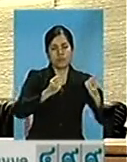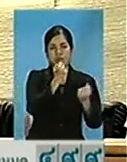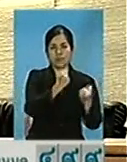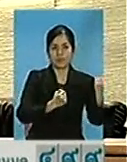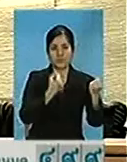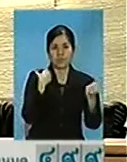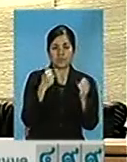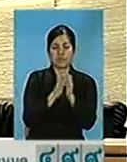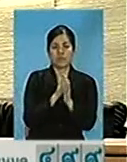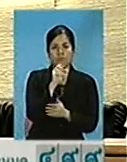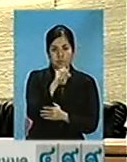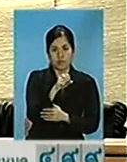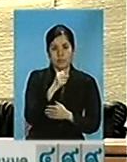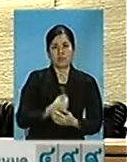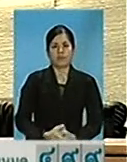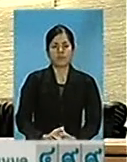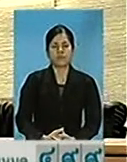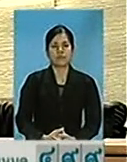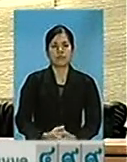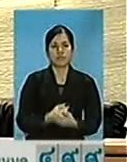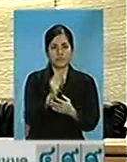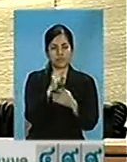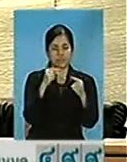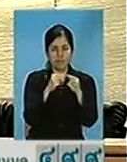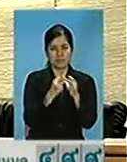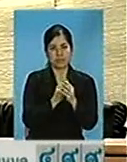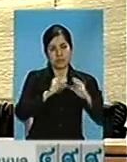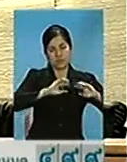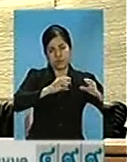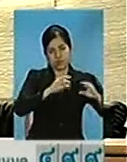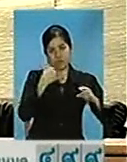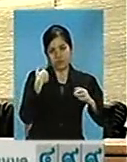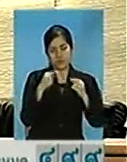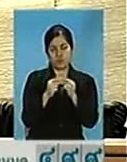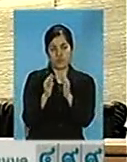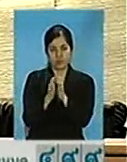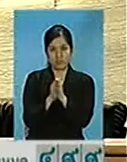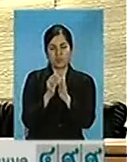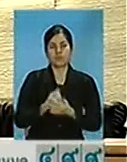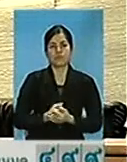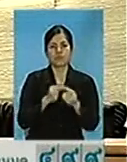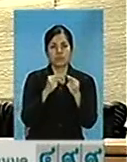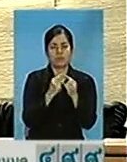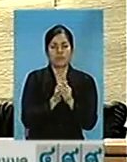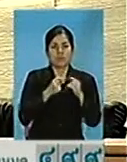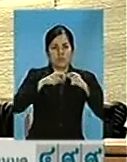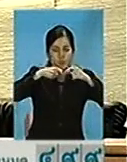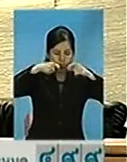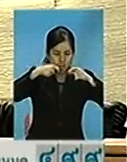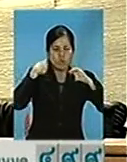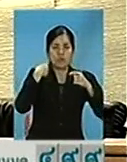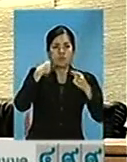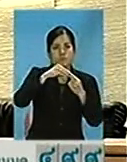วยหรือไม่ผลิตพันยางนั้นรวมถึงโรงงานผลิตถุงยางอนามัยด้วยหรือ